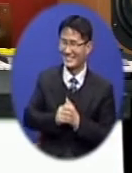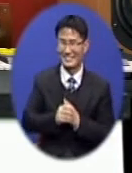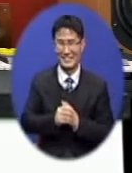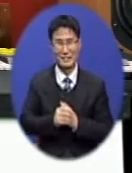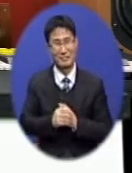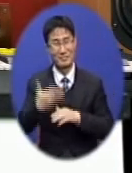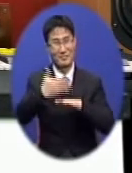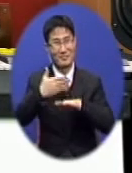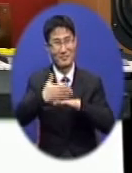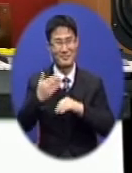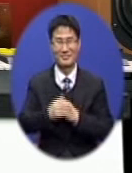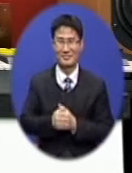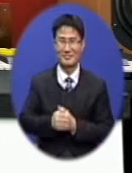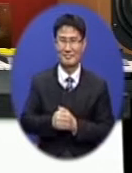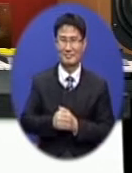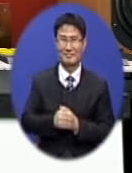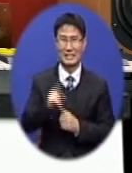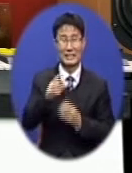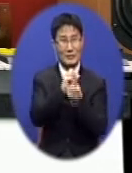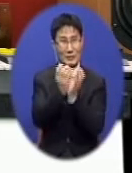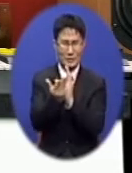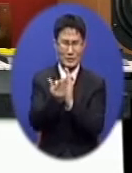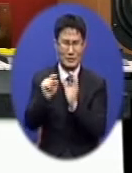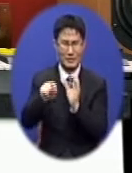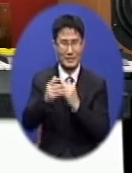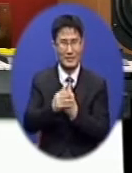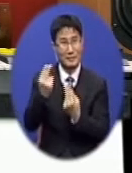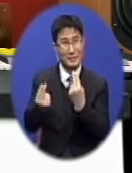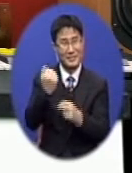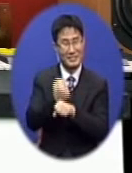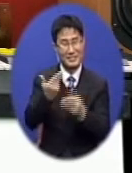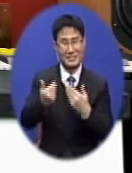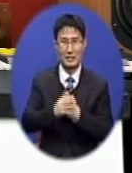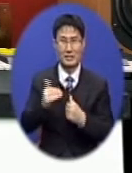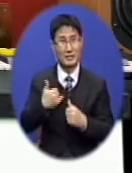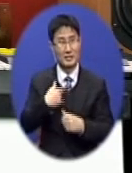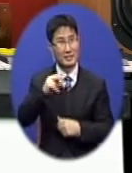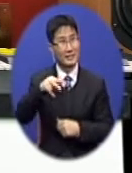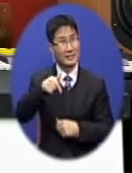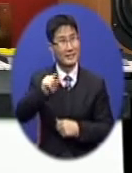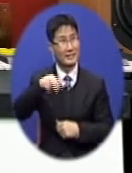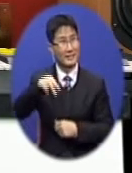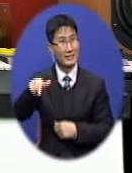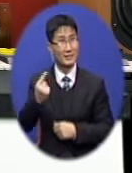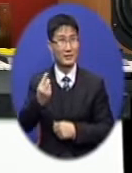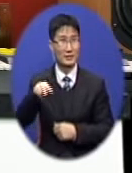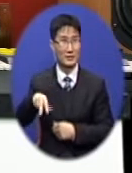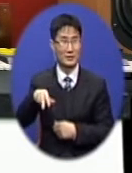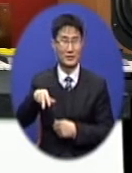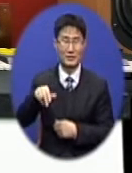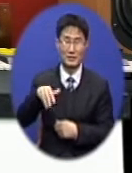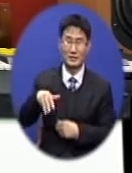네. 아유, 고맙습니다. 네. 고맙습니다. 이 꽃으로 비유해 준다는 게 뭐 특별한 네. 저는 갓꽃? 아니요,